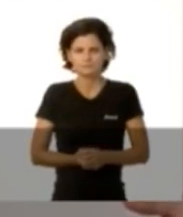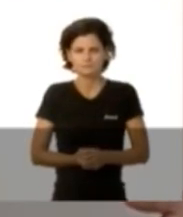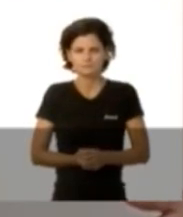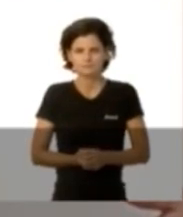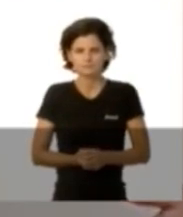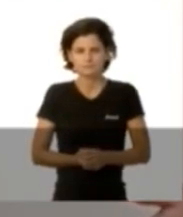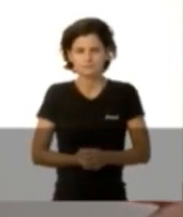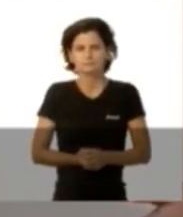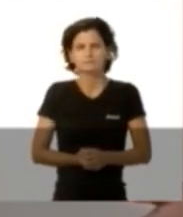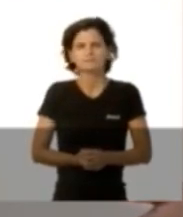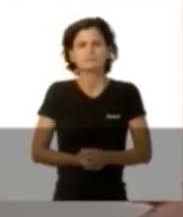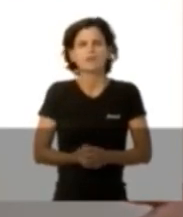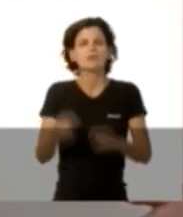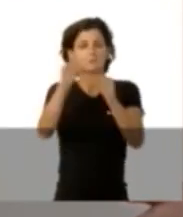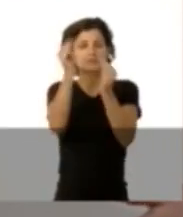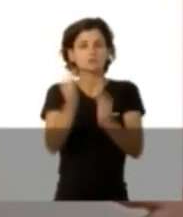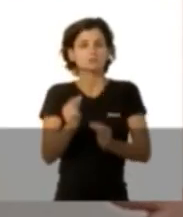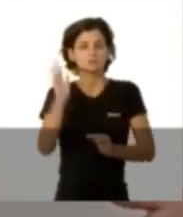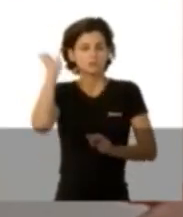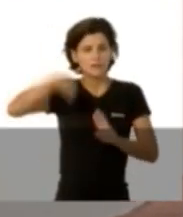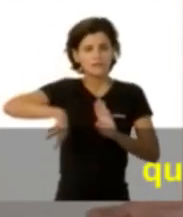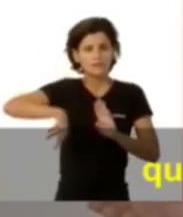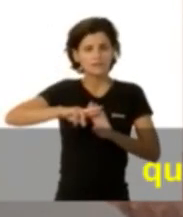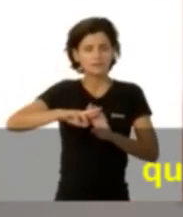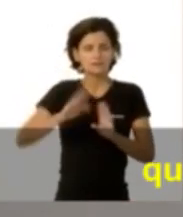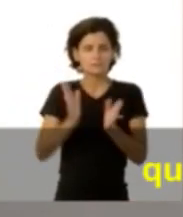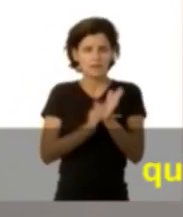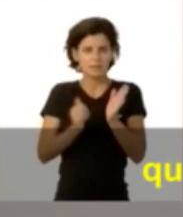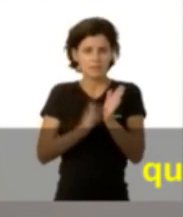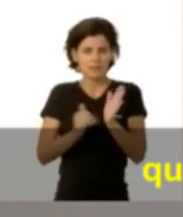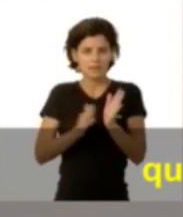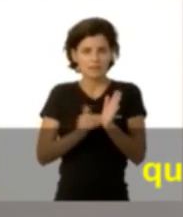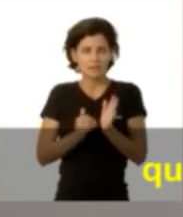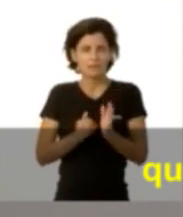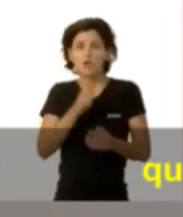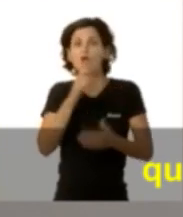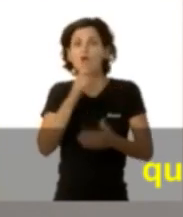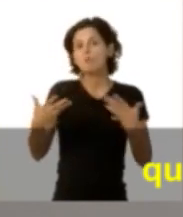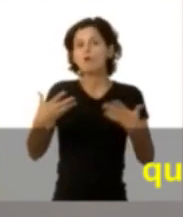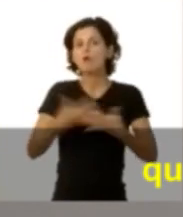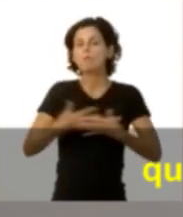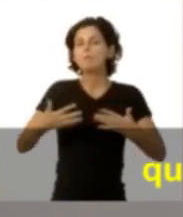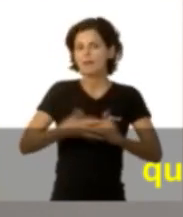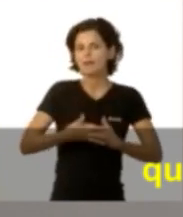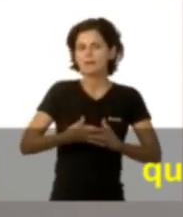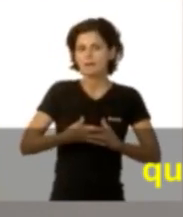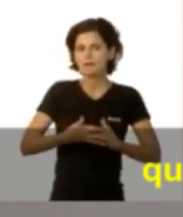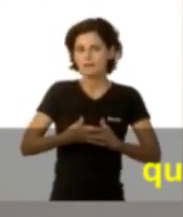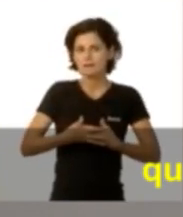traslladat a la pregunta que feia sobre el pressupost de la Generalitat Valenciana, que com anem a compaginar